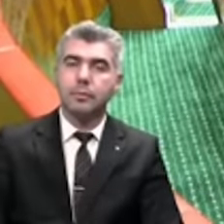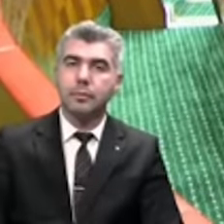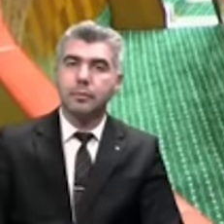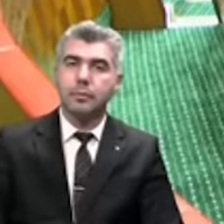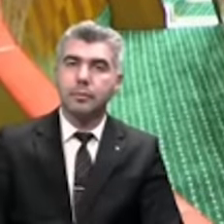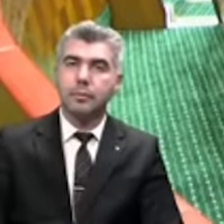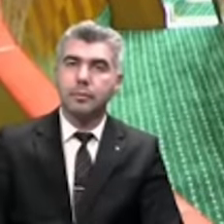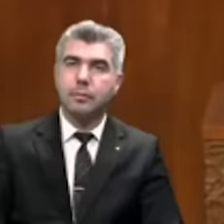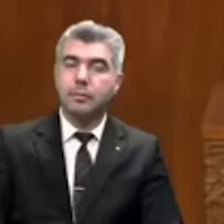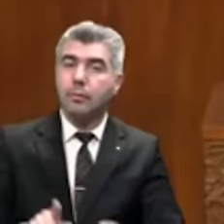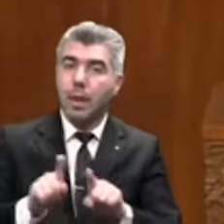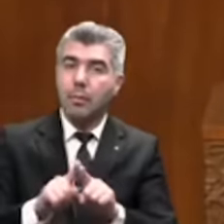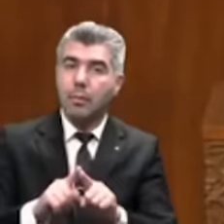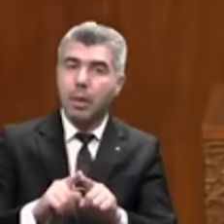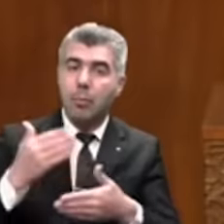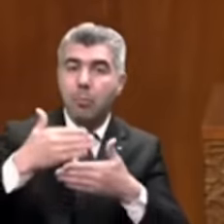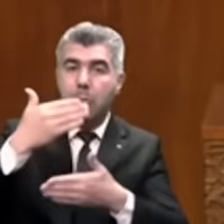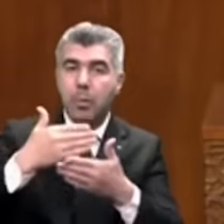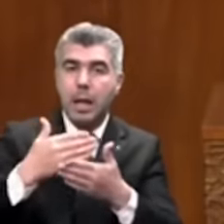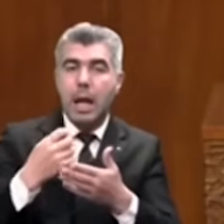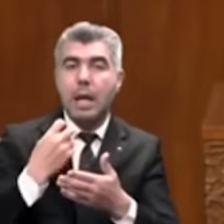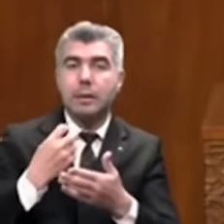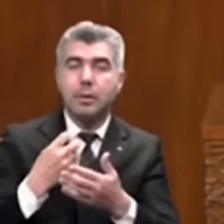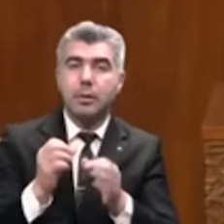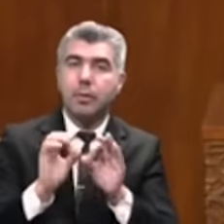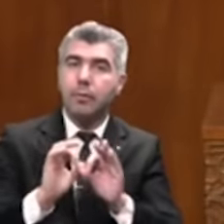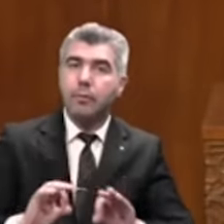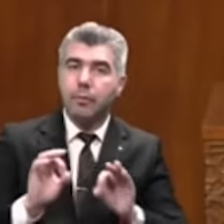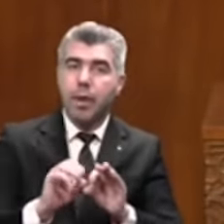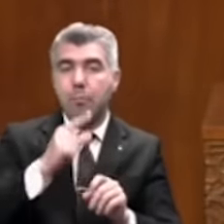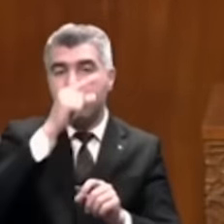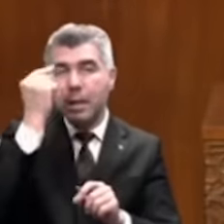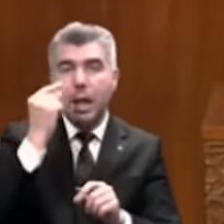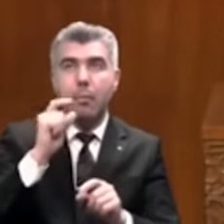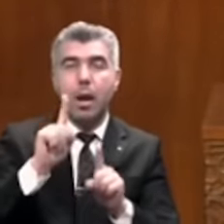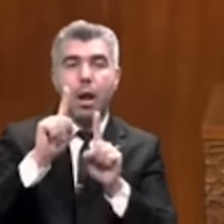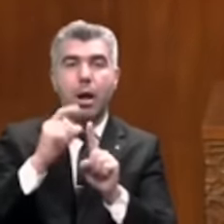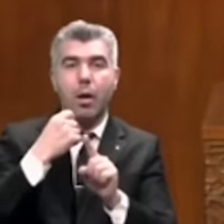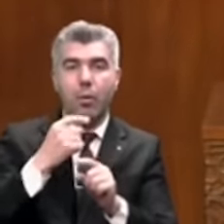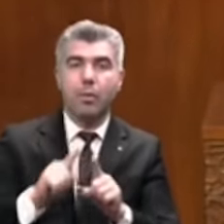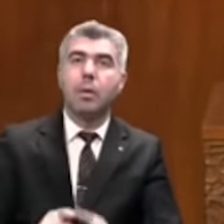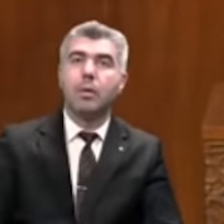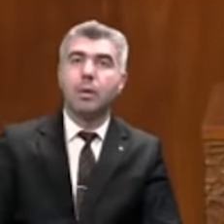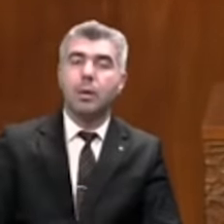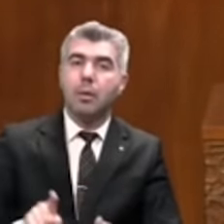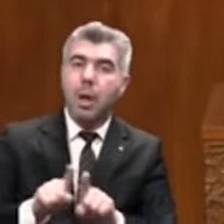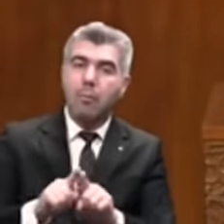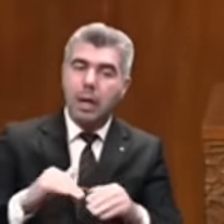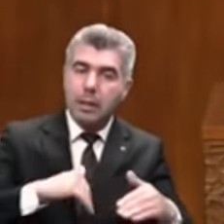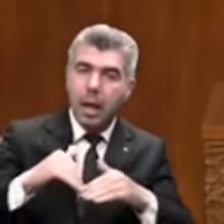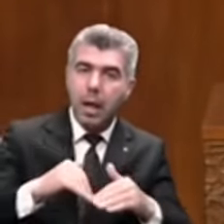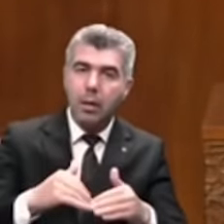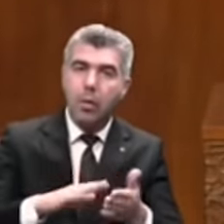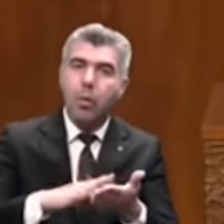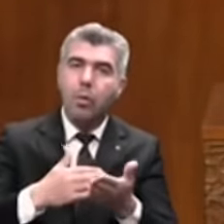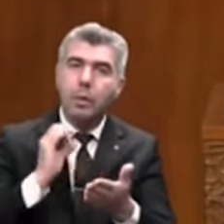ديو تبنيه كله بالحديد اللي كيقول القضاء ديال الله اللي جا الزلزال وهذاك الشيء اللي ستير اللي وصل ليه ما عندنا ما